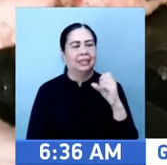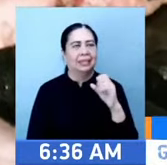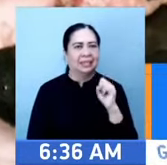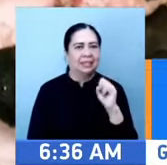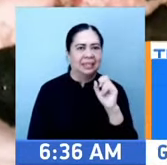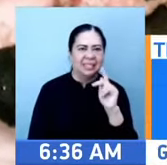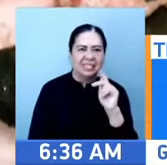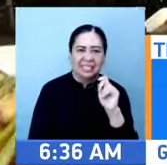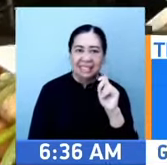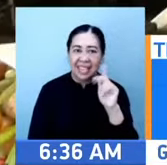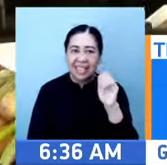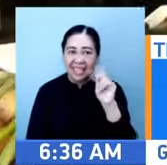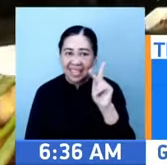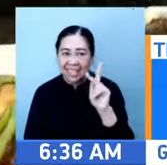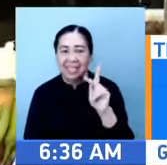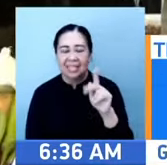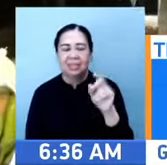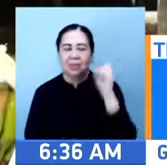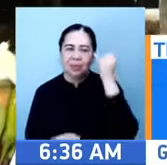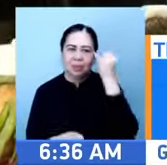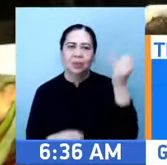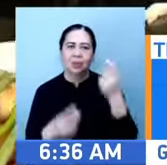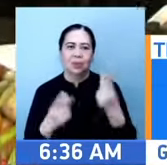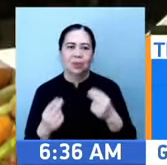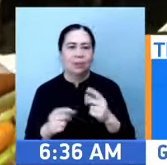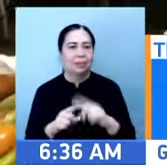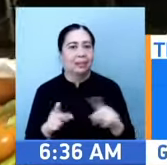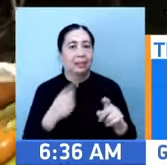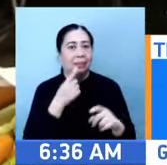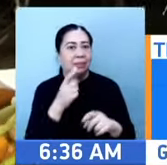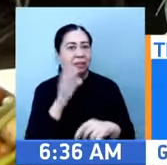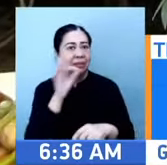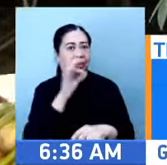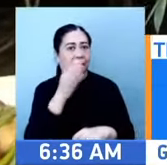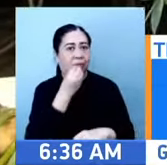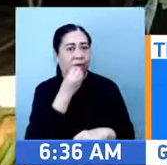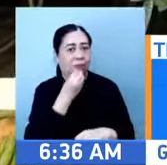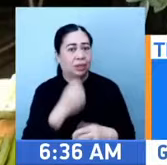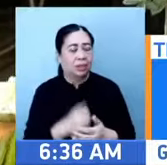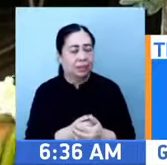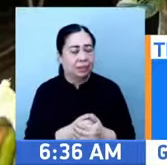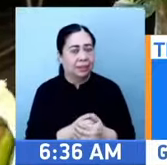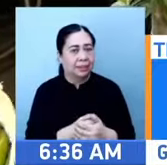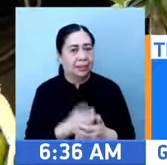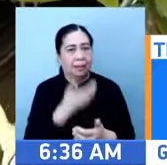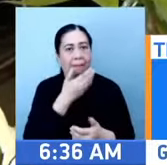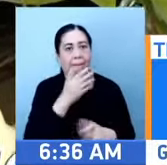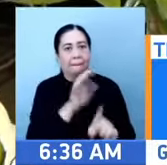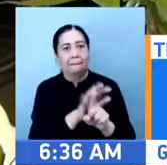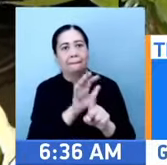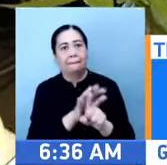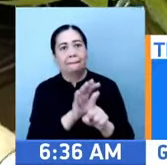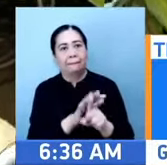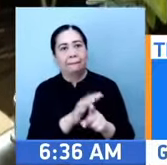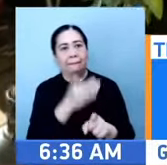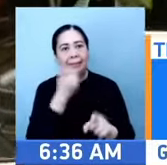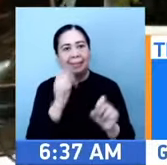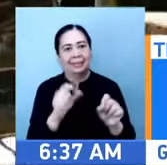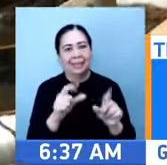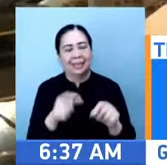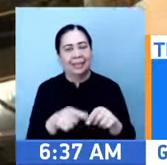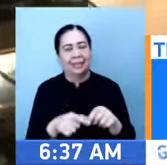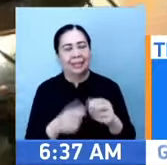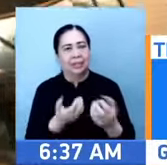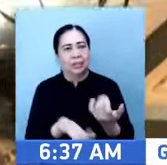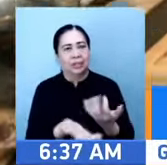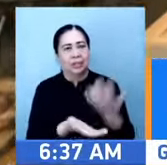Yes. So ayun yung ginawa namin, Chef. Pero sabi natin mga Pinoy favorites. Yes. Isa sa mga bestsellers ninyo is yung sizzling caldereta. Yes, Chef. Paano